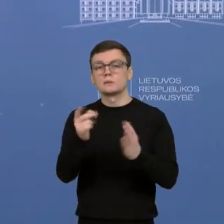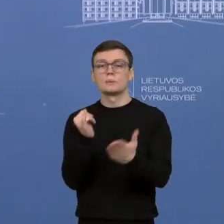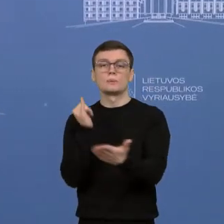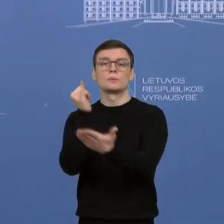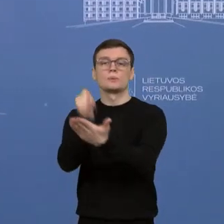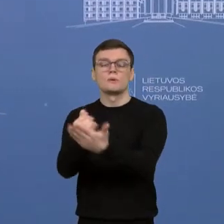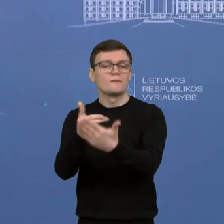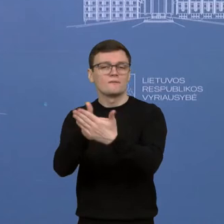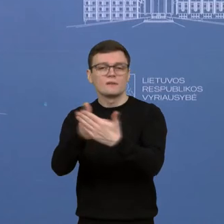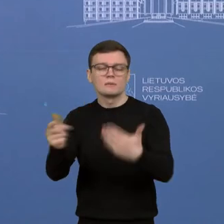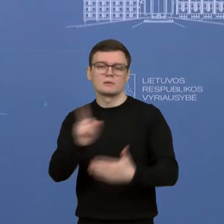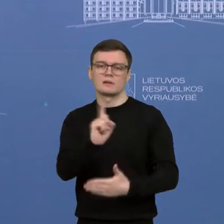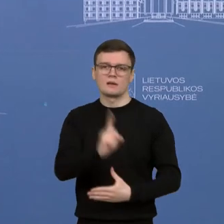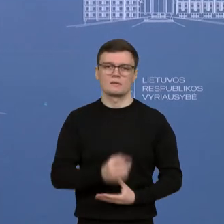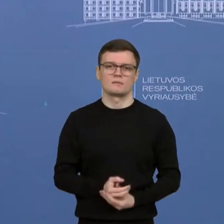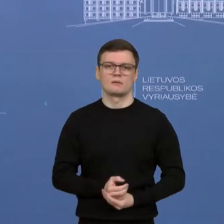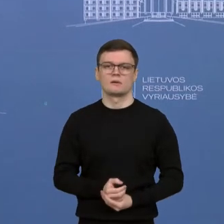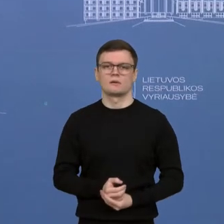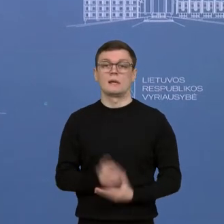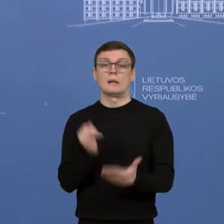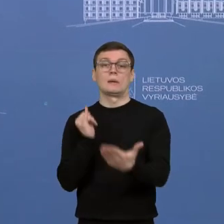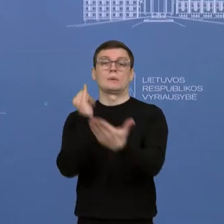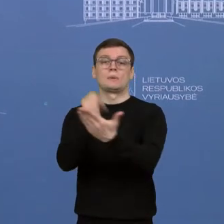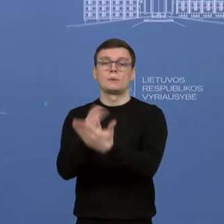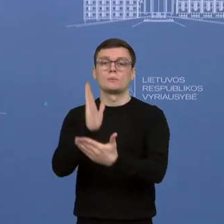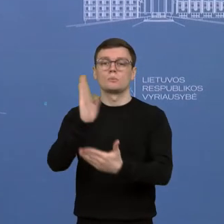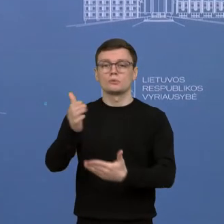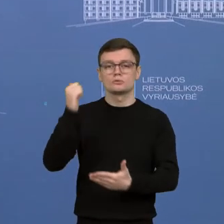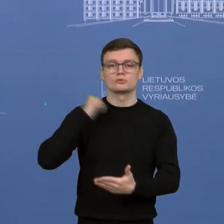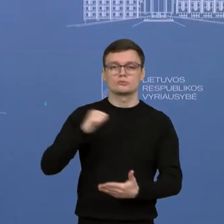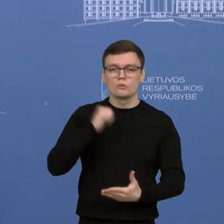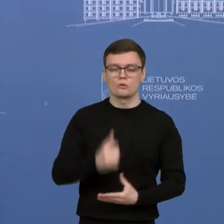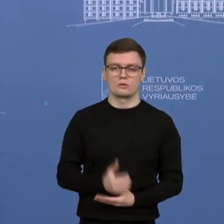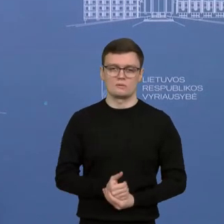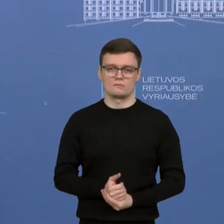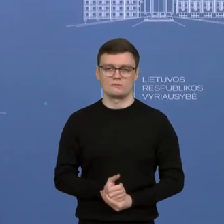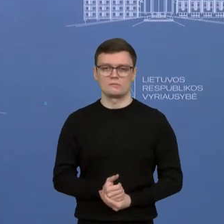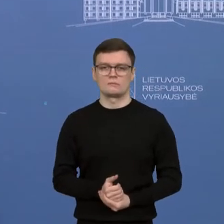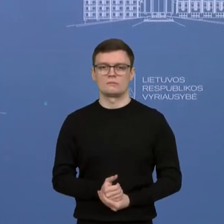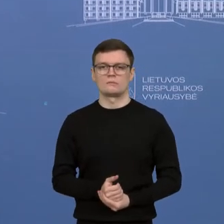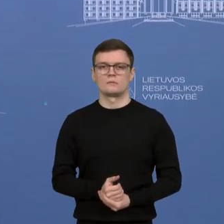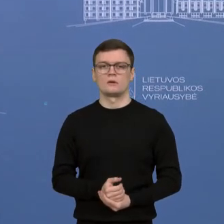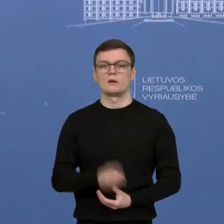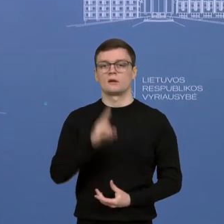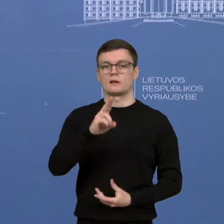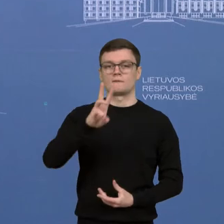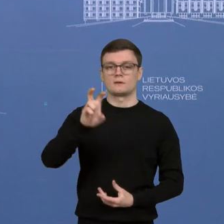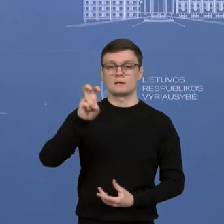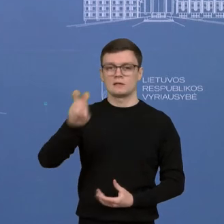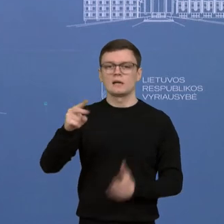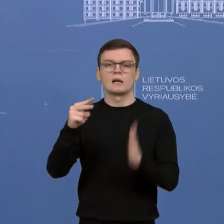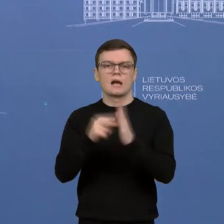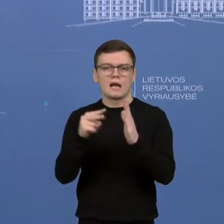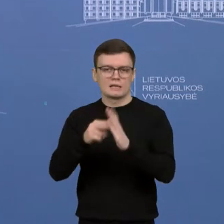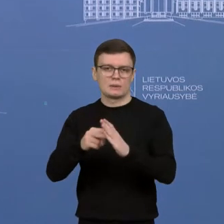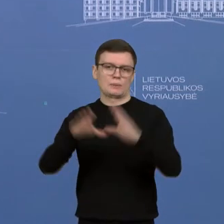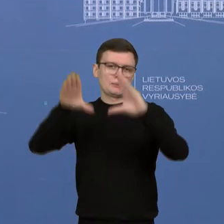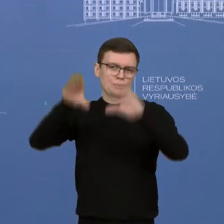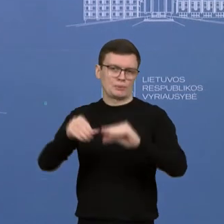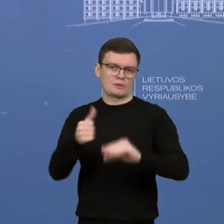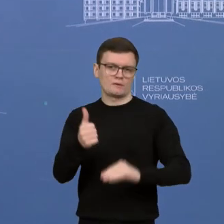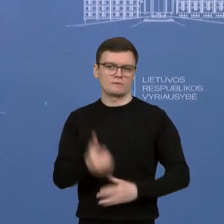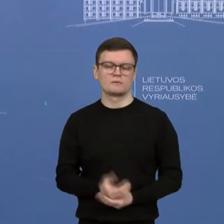ne įmonėms, tačiau subsidija bus skiriama gyventojams, mažinant kilovatvalandės kainą. Tai ta suma yra